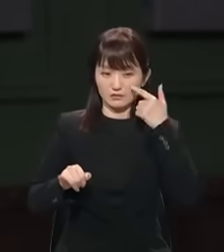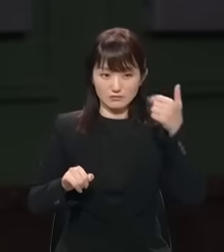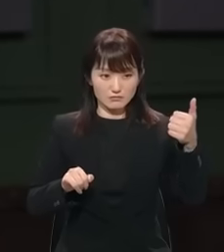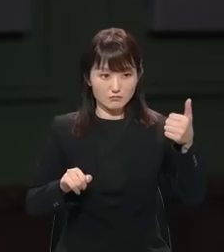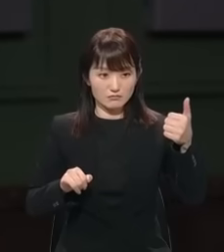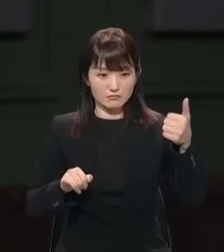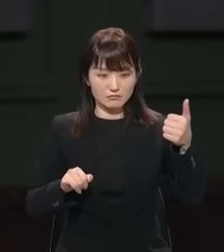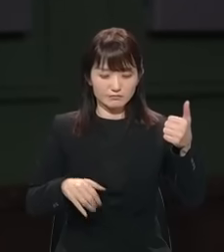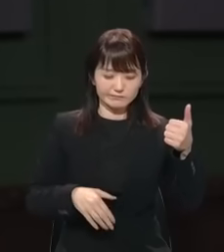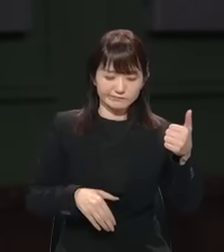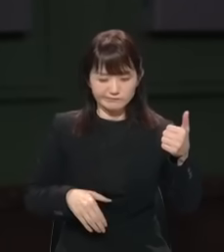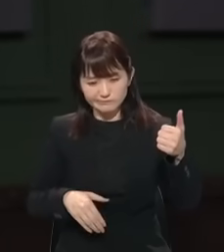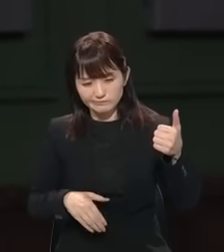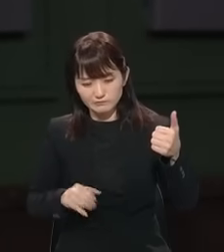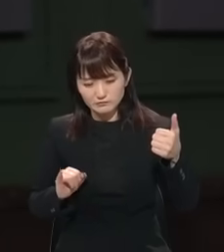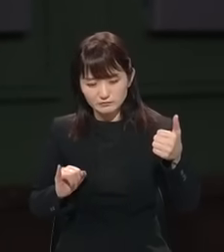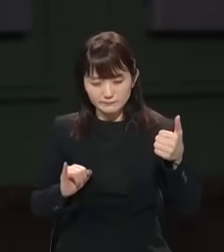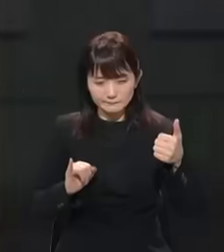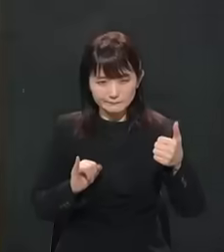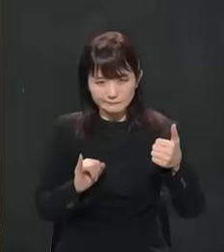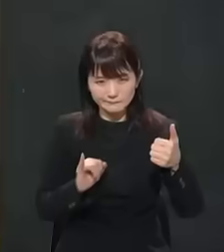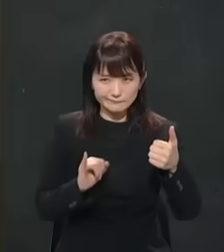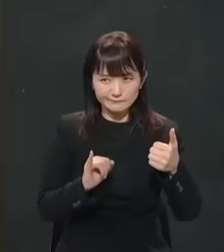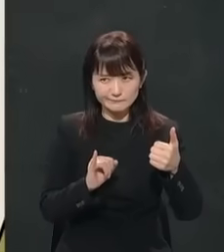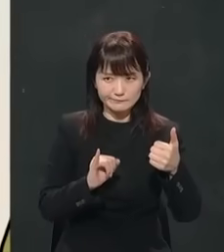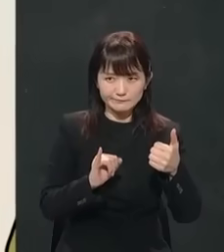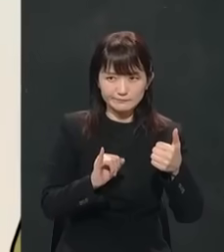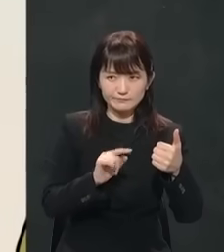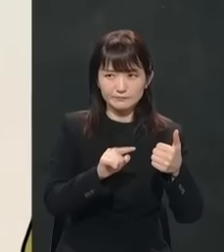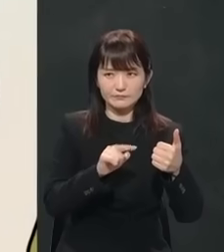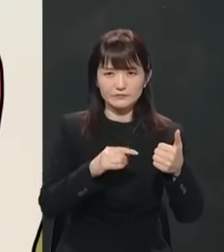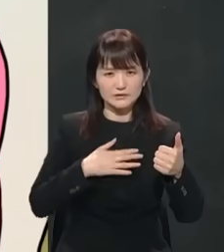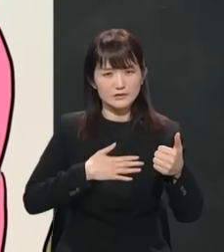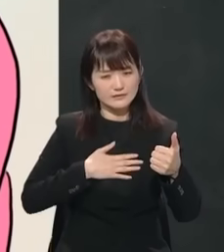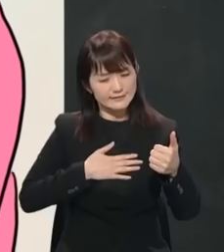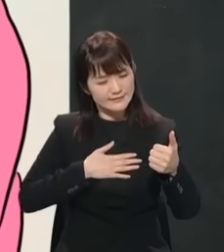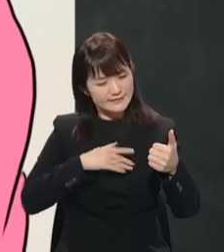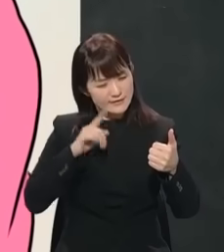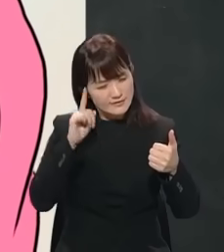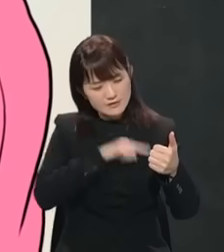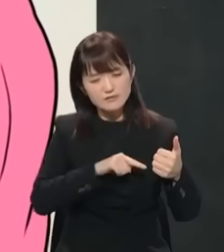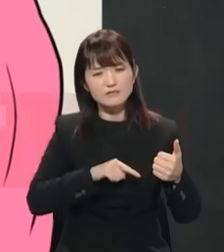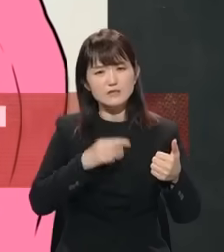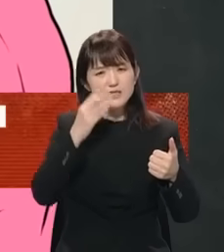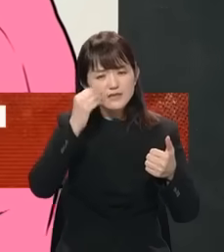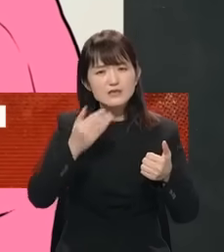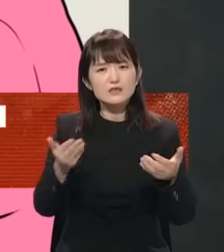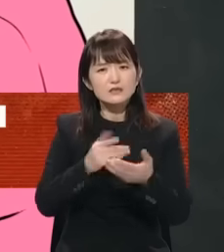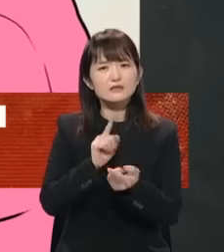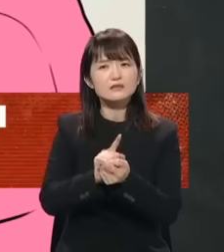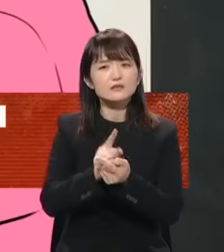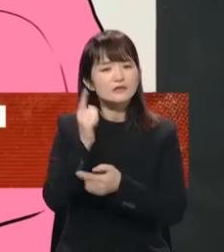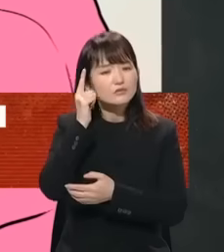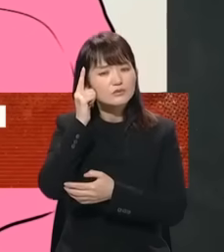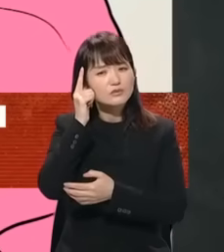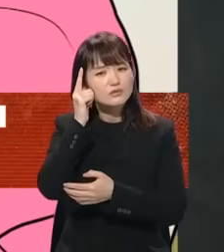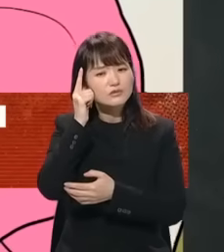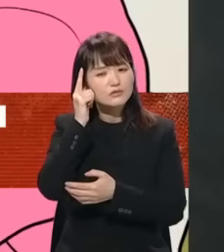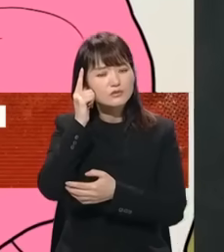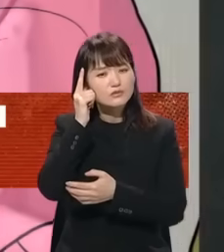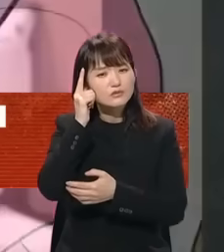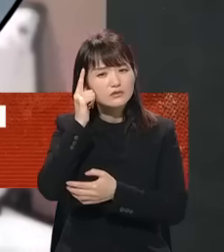굉장히 머뭇머뭇 하면서 다가온 겁니다 그러더니 내가 좀 기분 나쁘고 이상 당했다면서 휴대전화에 저장해둔